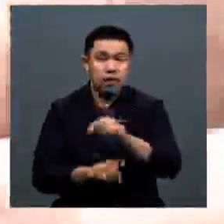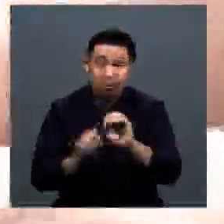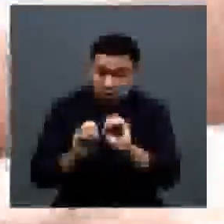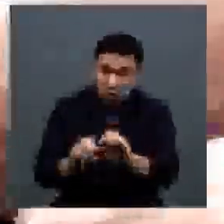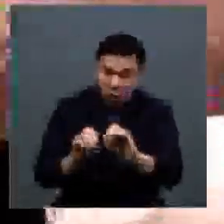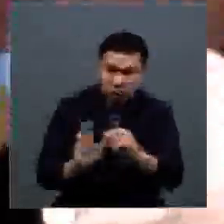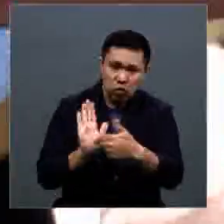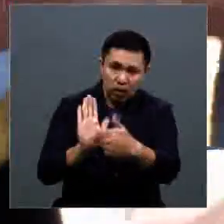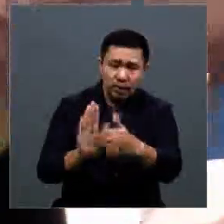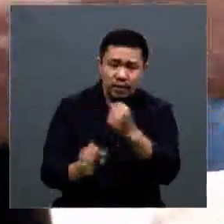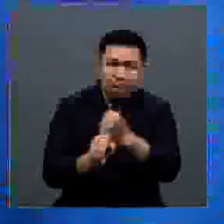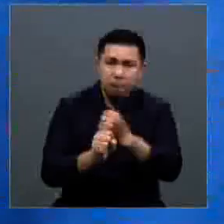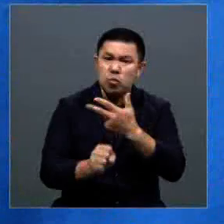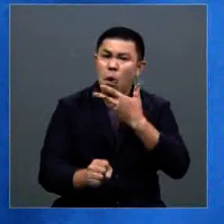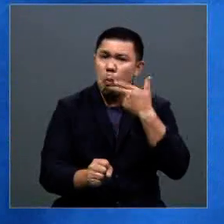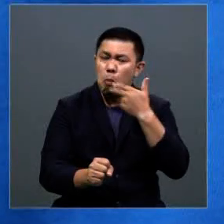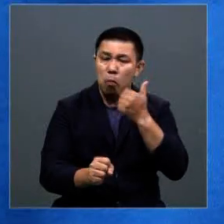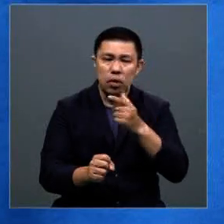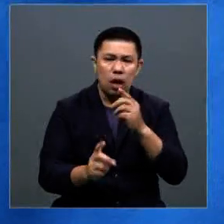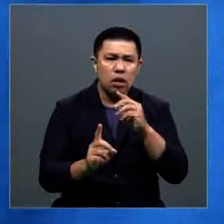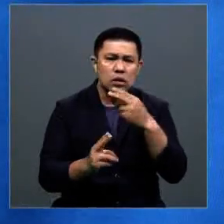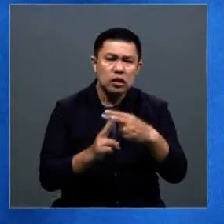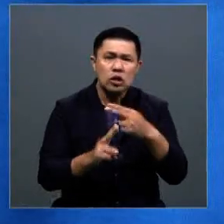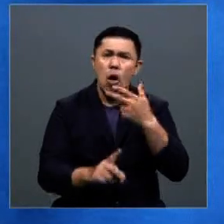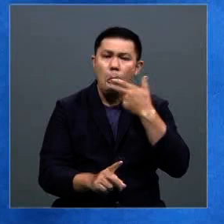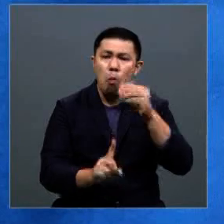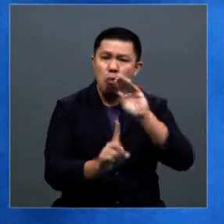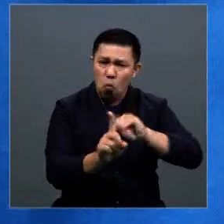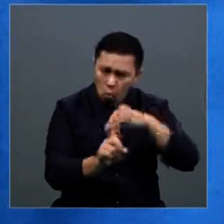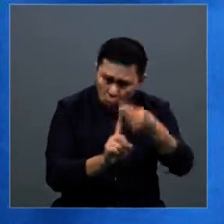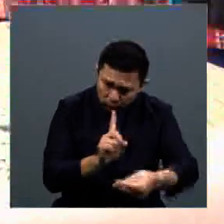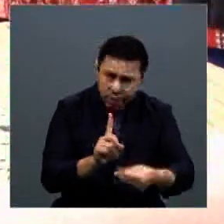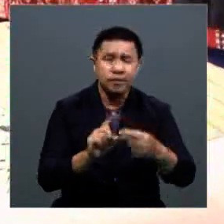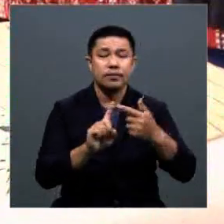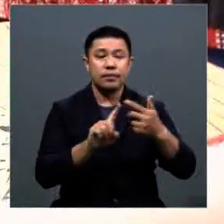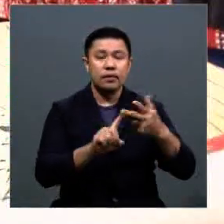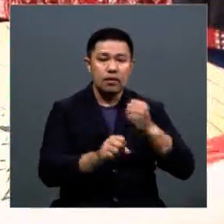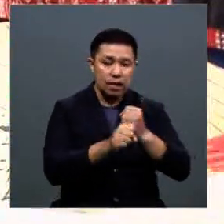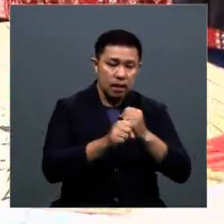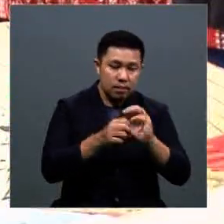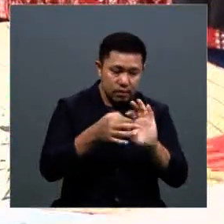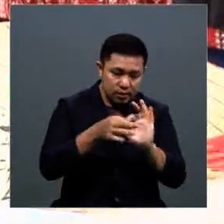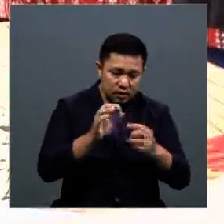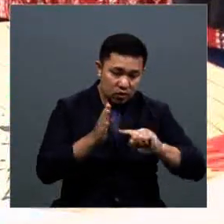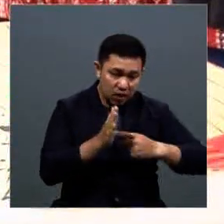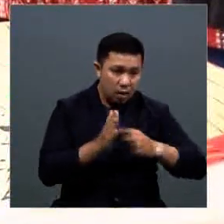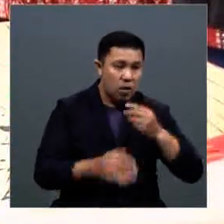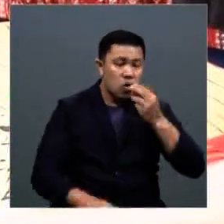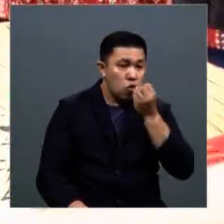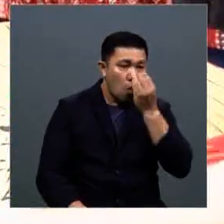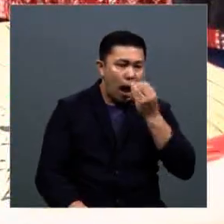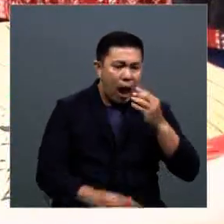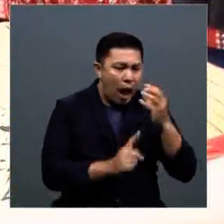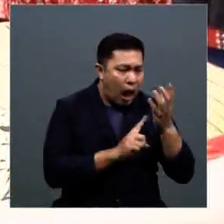การสาธิตการทำขนมซึ่งวันนี้ก็คือขนมกล้วยการรับทำการทำพวงกุญแจดอกไม้จากผ้านะครับก็ได้รับความสนใจเ